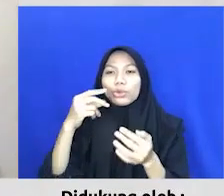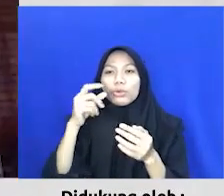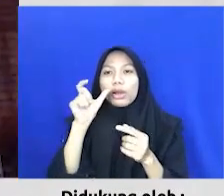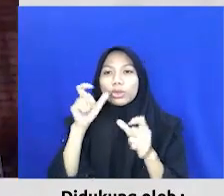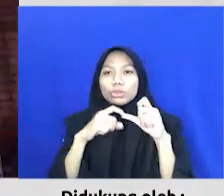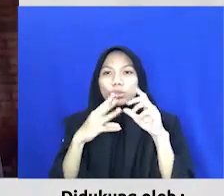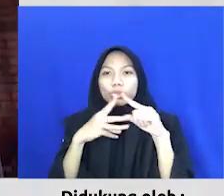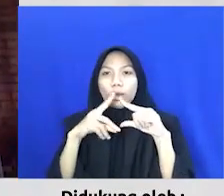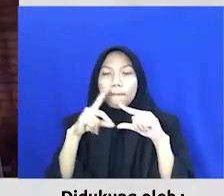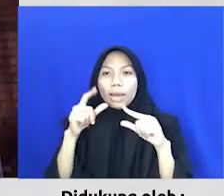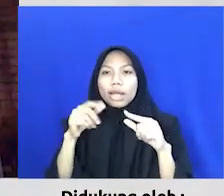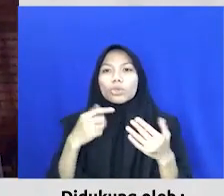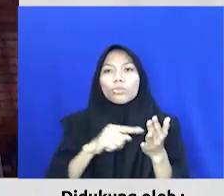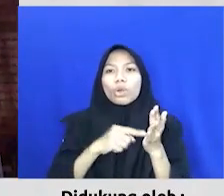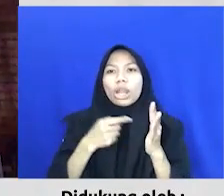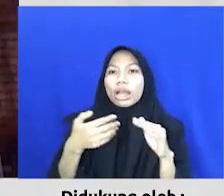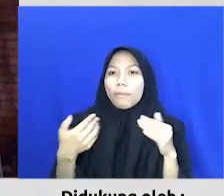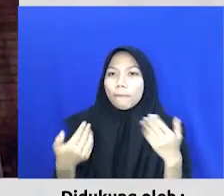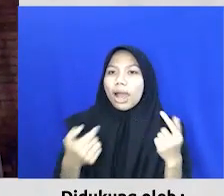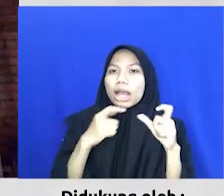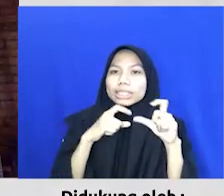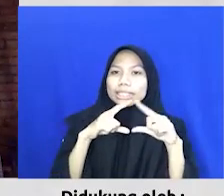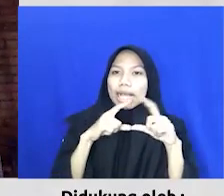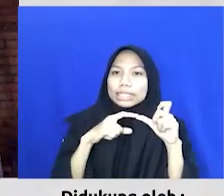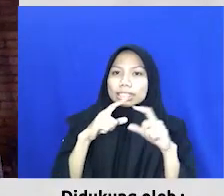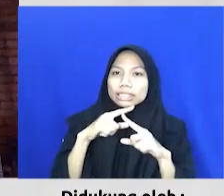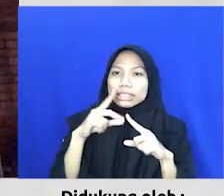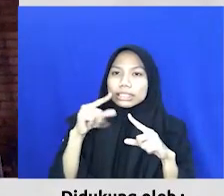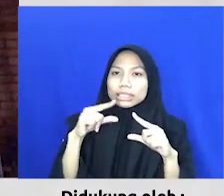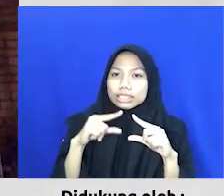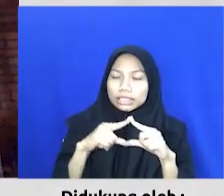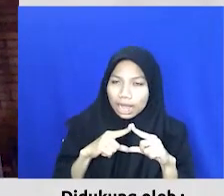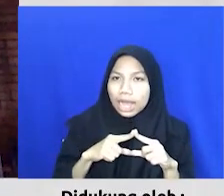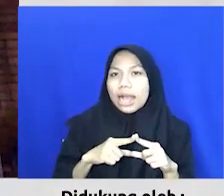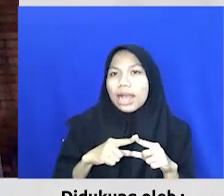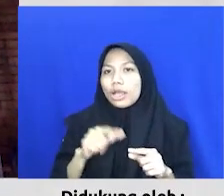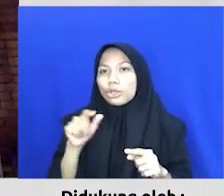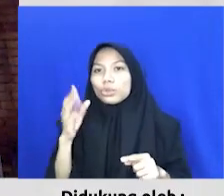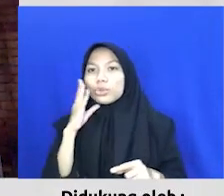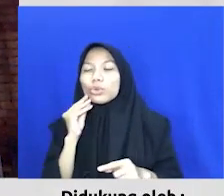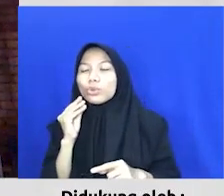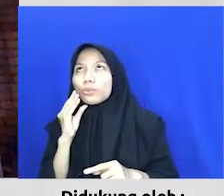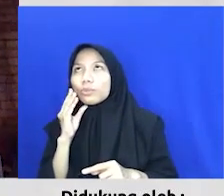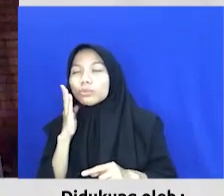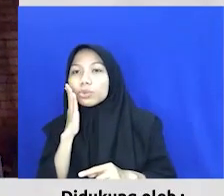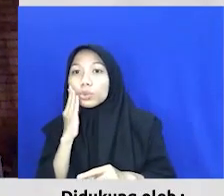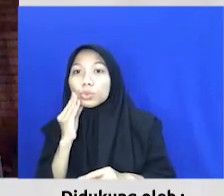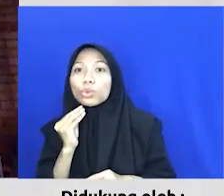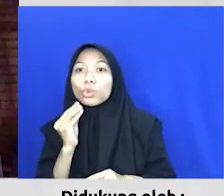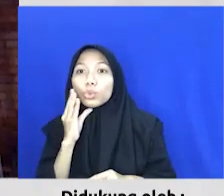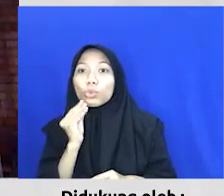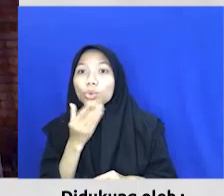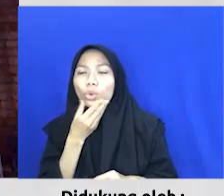Jepang mengembangkan konsep-konsep. Yeah. Sudah menulis lirik lagu, membuat lagu bersama Kornel Simanjuntak sejak tahun